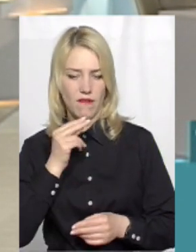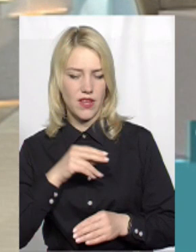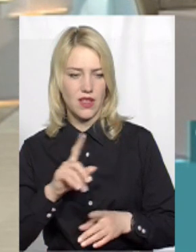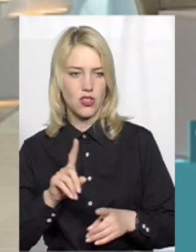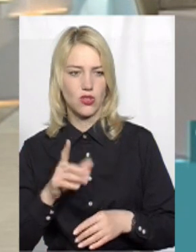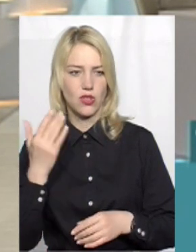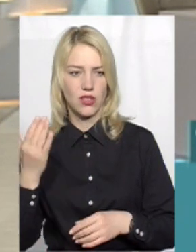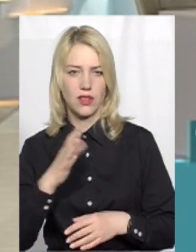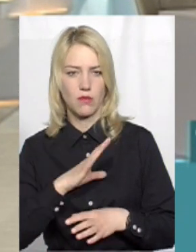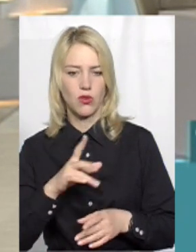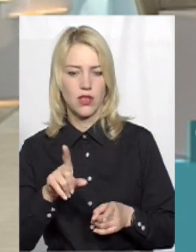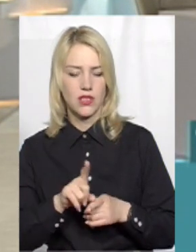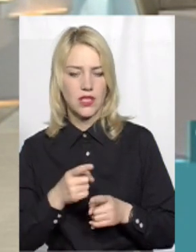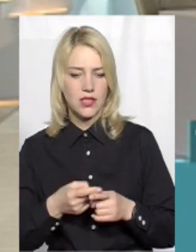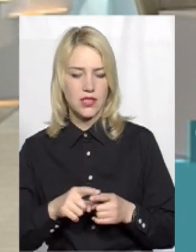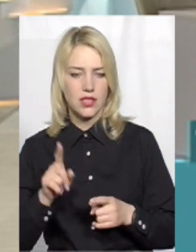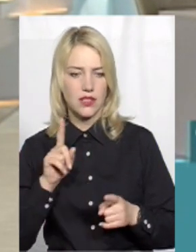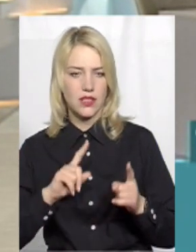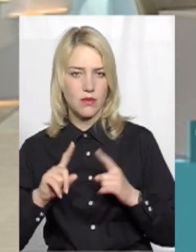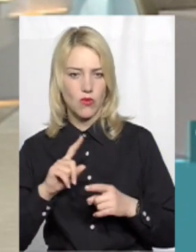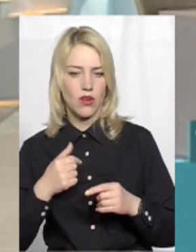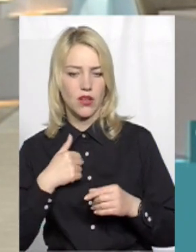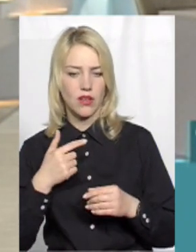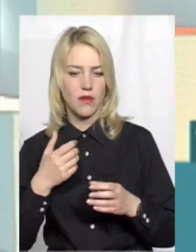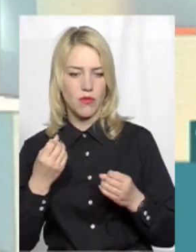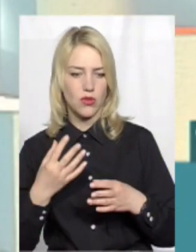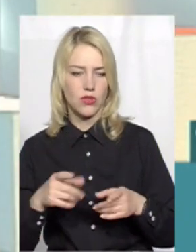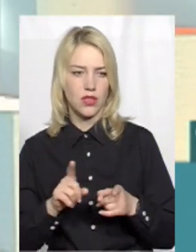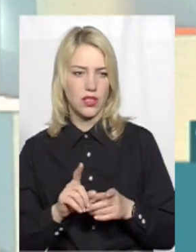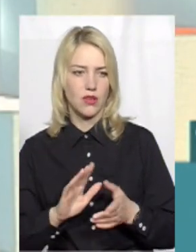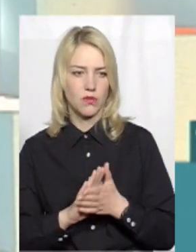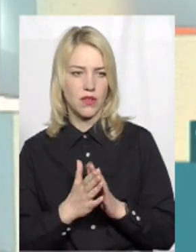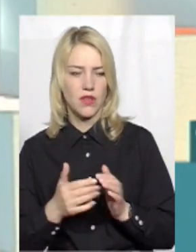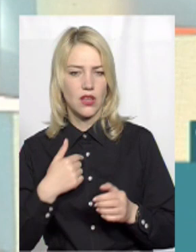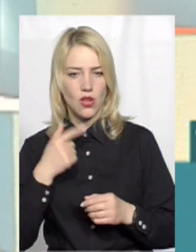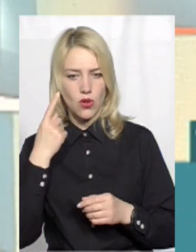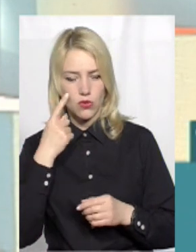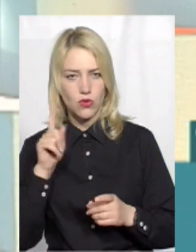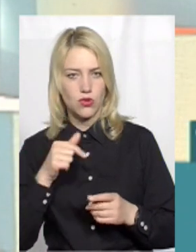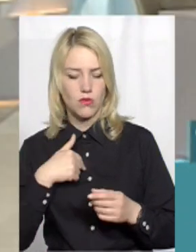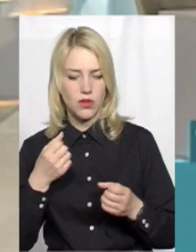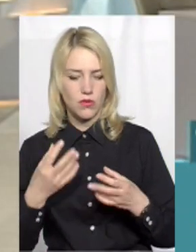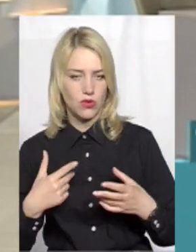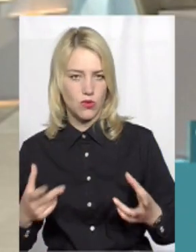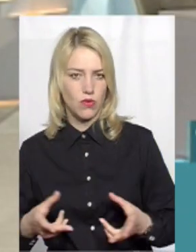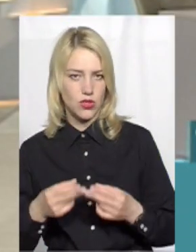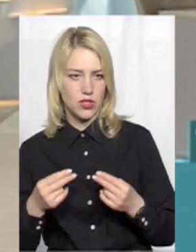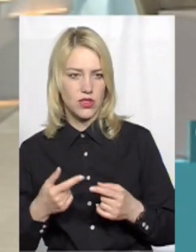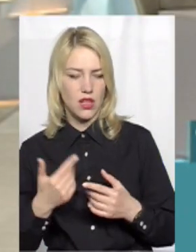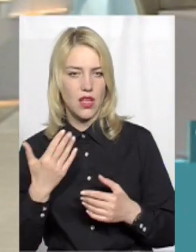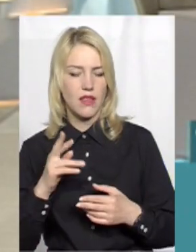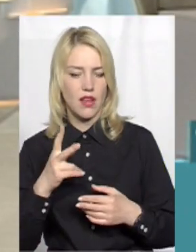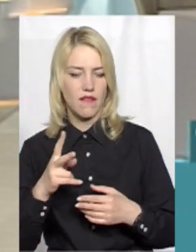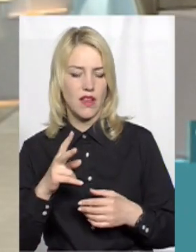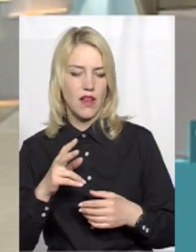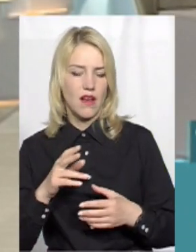не було на цих зборах. Просто так склалися обставини. Я думаю, мені просто пощастило. Владислав, як ви гадаєте,